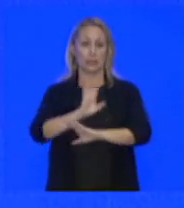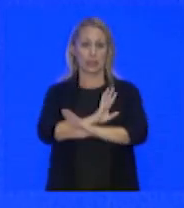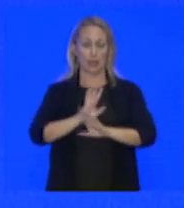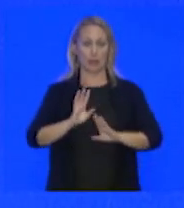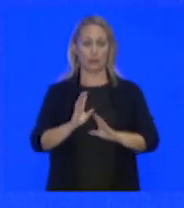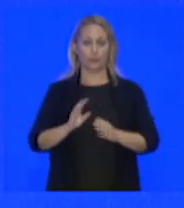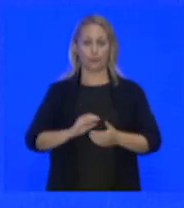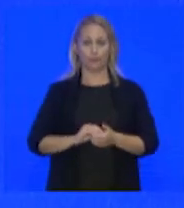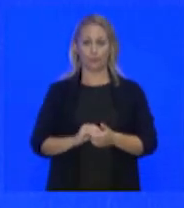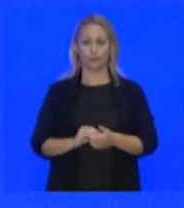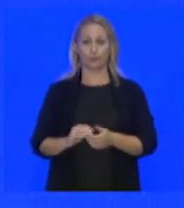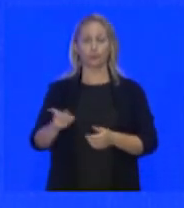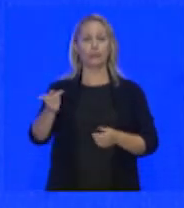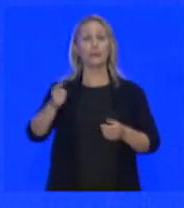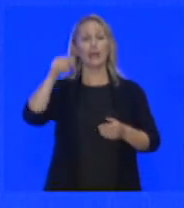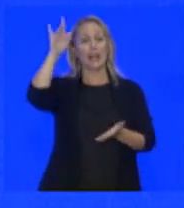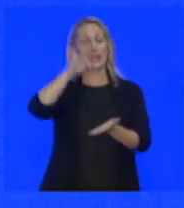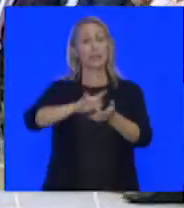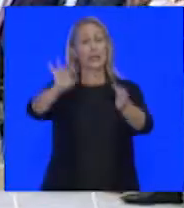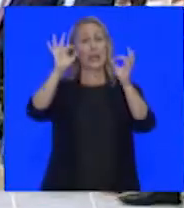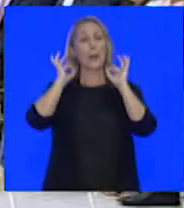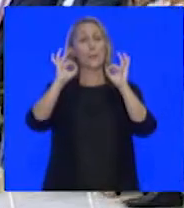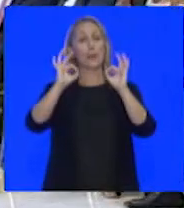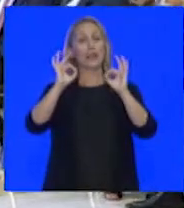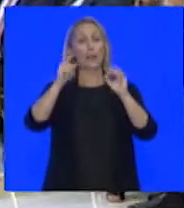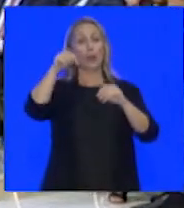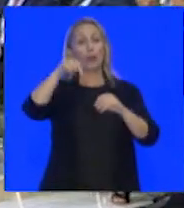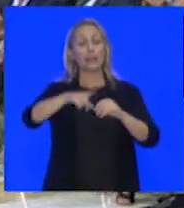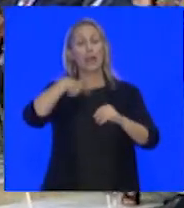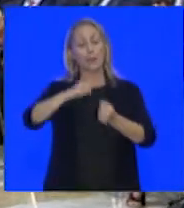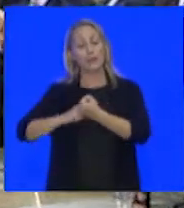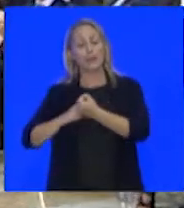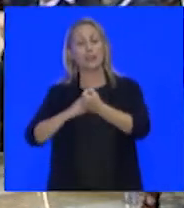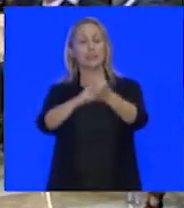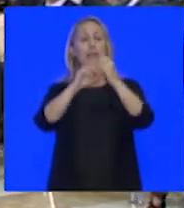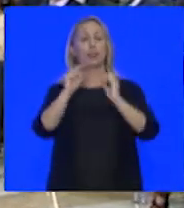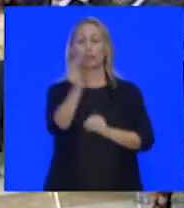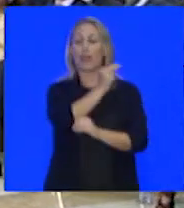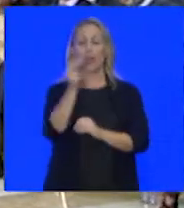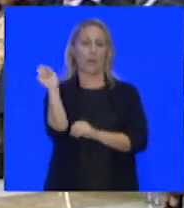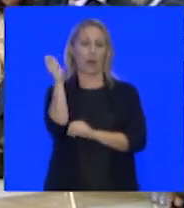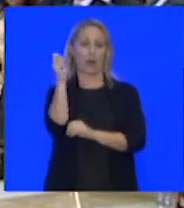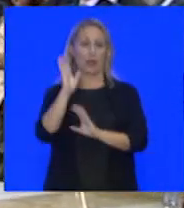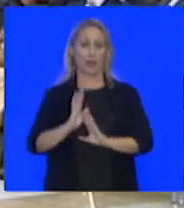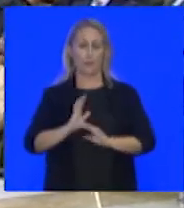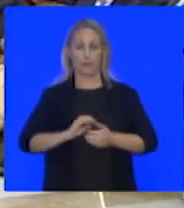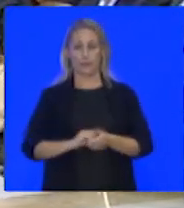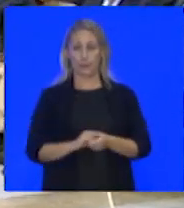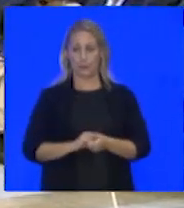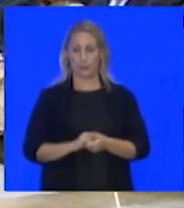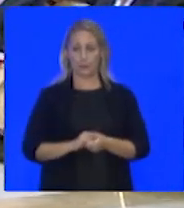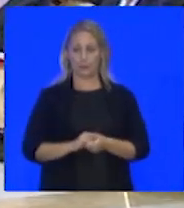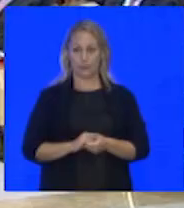πρόνοιες. Η Δυτική Μακεδονία θα μας έχει δίπλα της στην αναζήτηση νέων επενδύσεων.